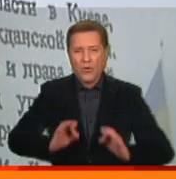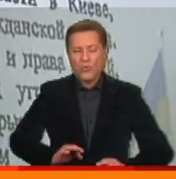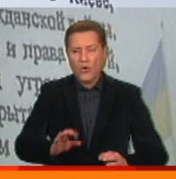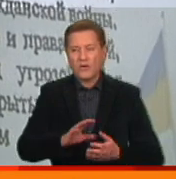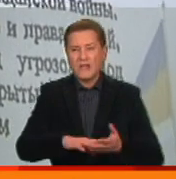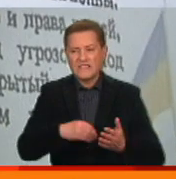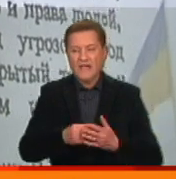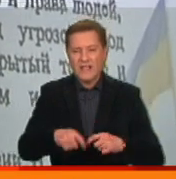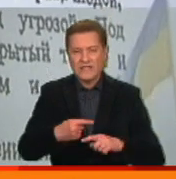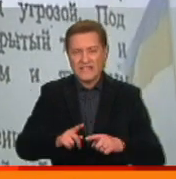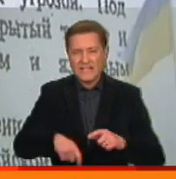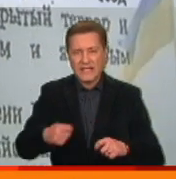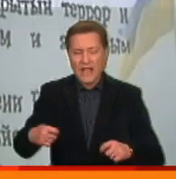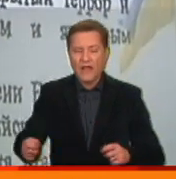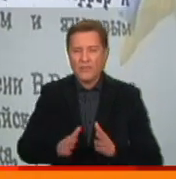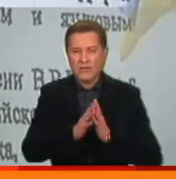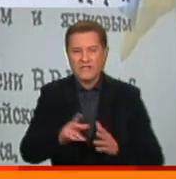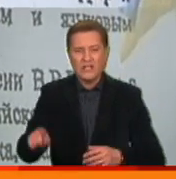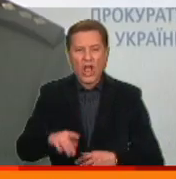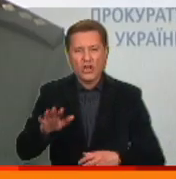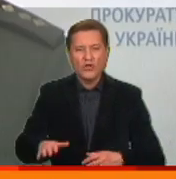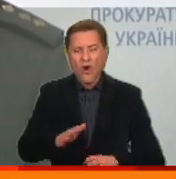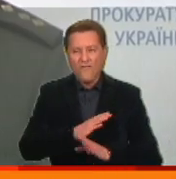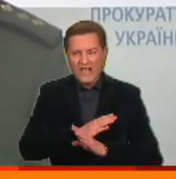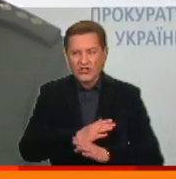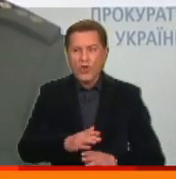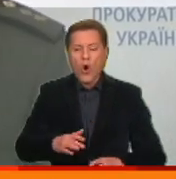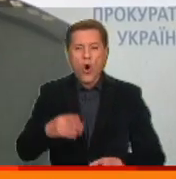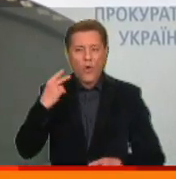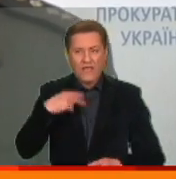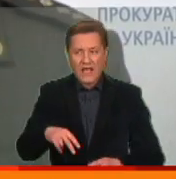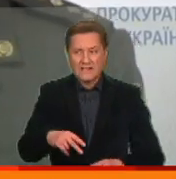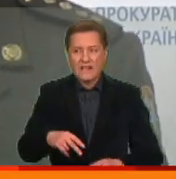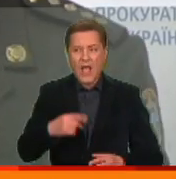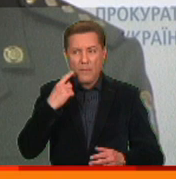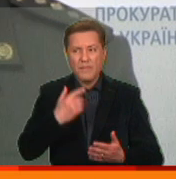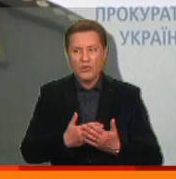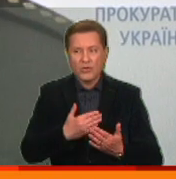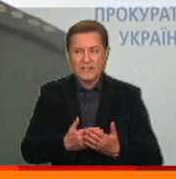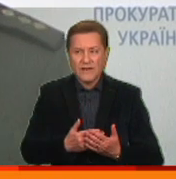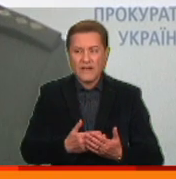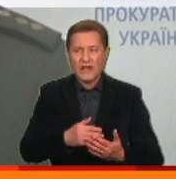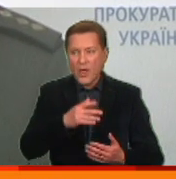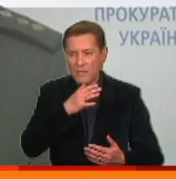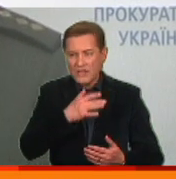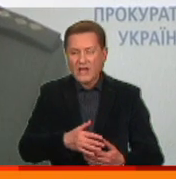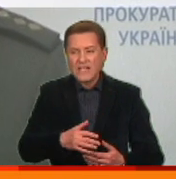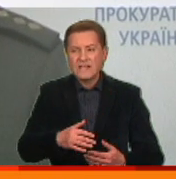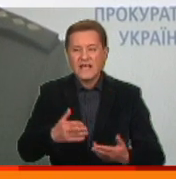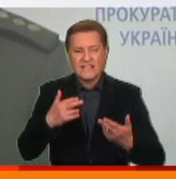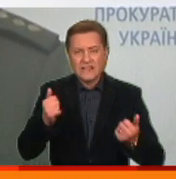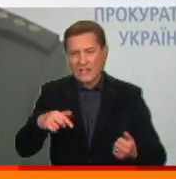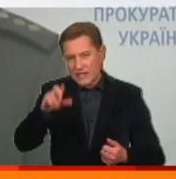для екс-президента довічного ув'язнення. Винувачений та підозрюваний Янукович під час здійснення досудового розслідування не